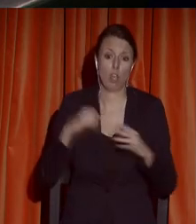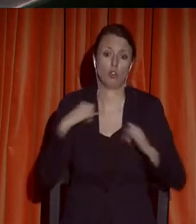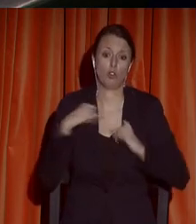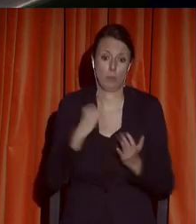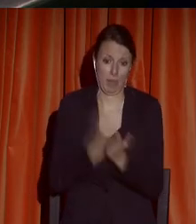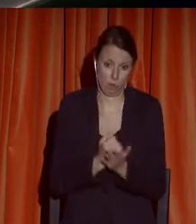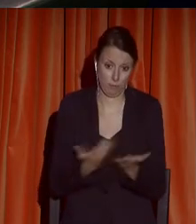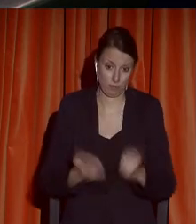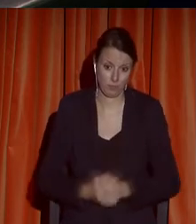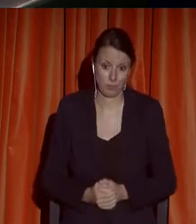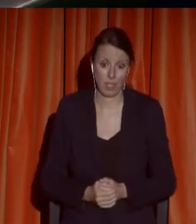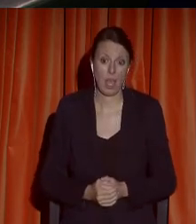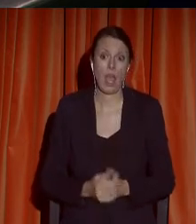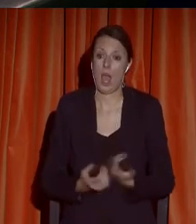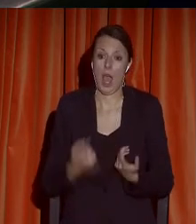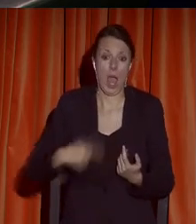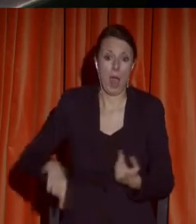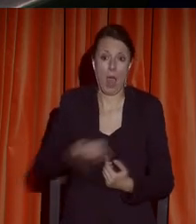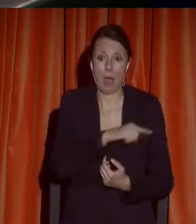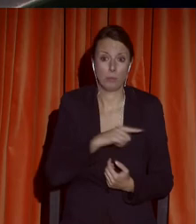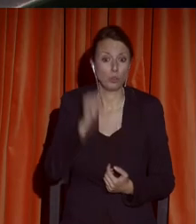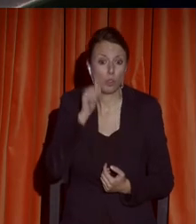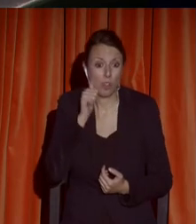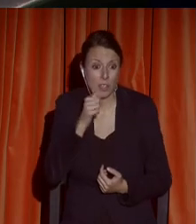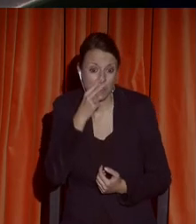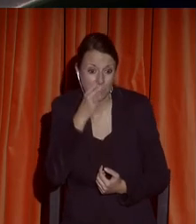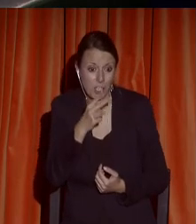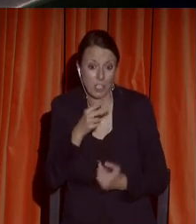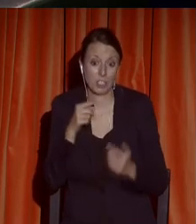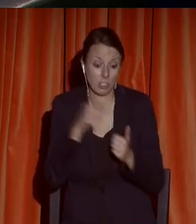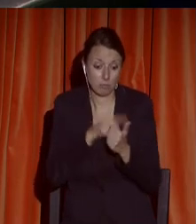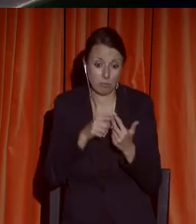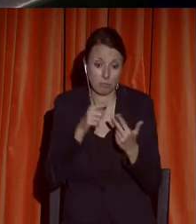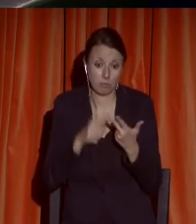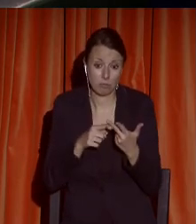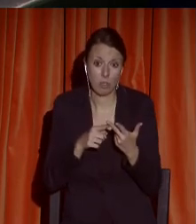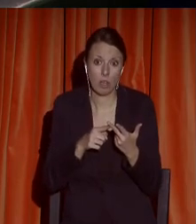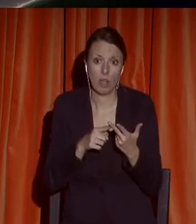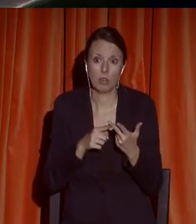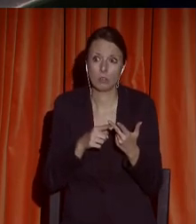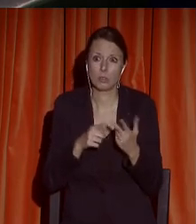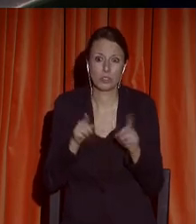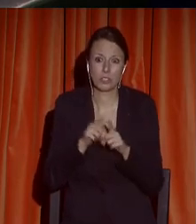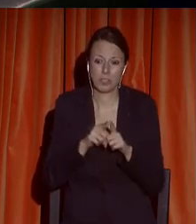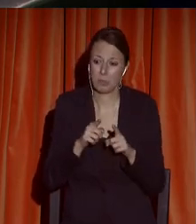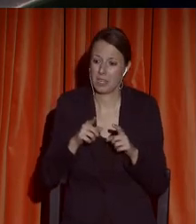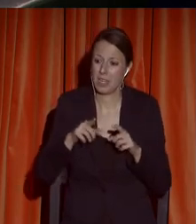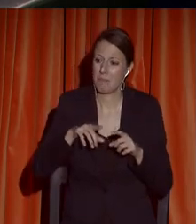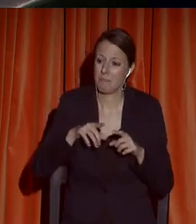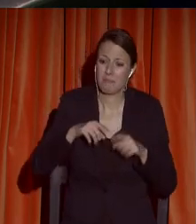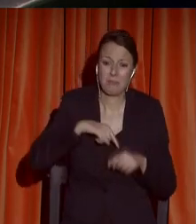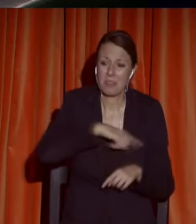naszych oczach rozpada się pewna nasza nie tylko wizja, ale widzimy,